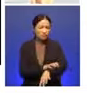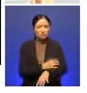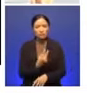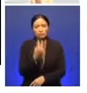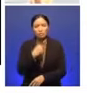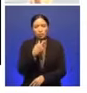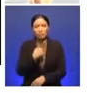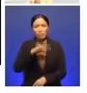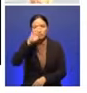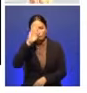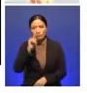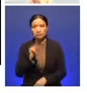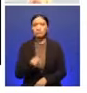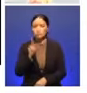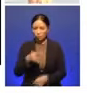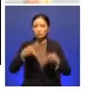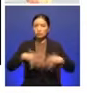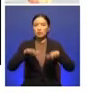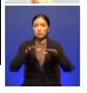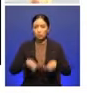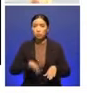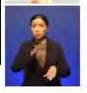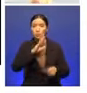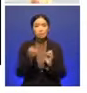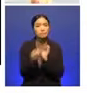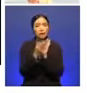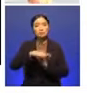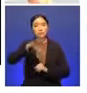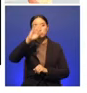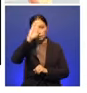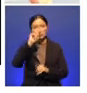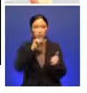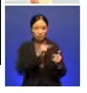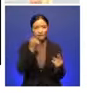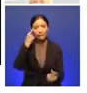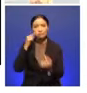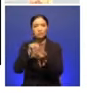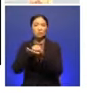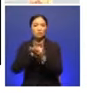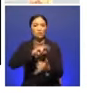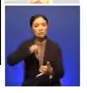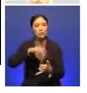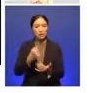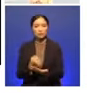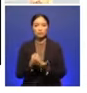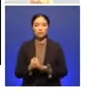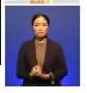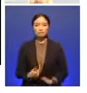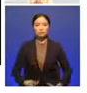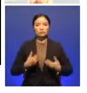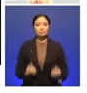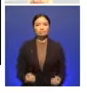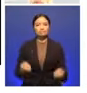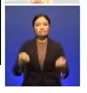คอะไรก็แล้วแต่ก็ถ้าป่วยขึ้นมาก็ต้องเข้าถึงการบริการสุขภาวะส่วนสุขภาพได้มีพลังชีวิตนะคะการ